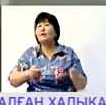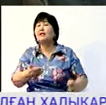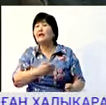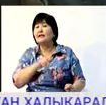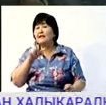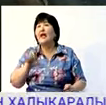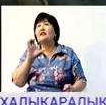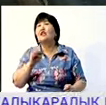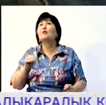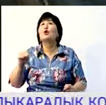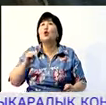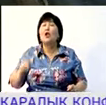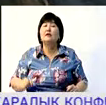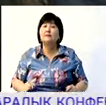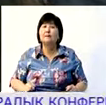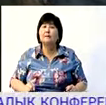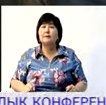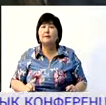кандидат Сәдібек Түгел.